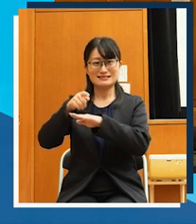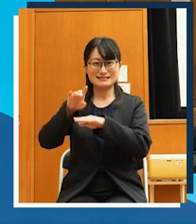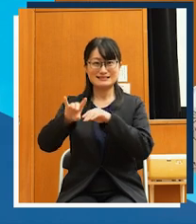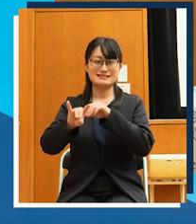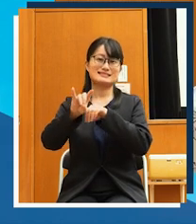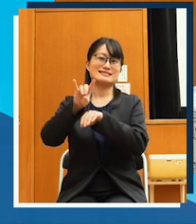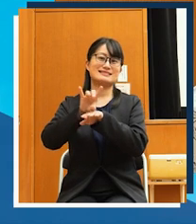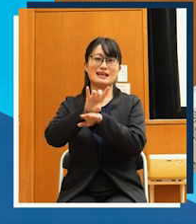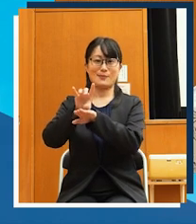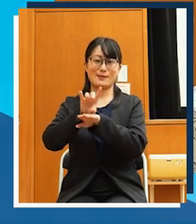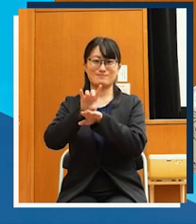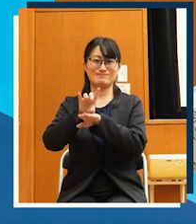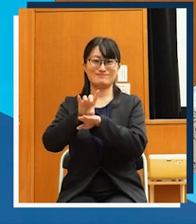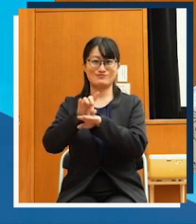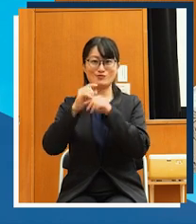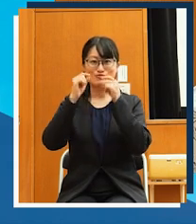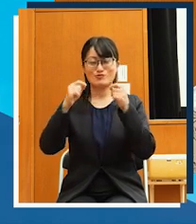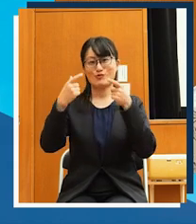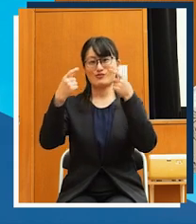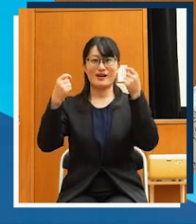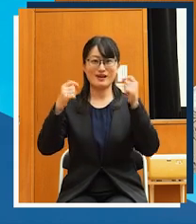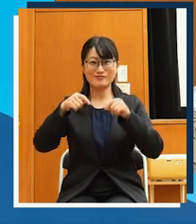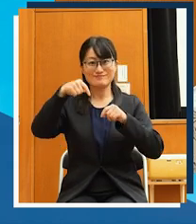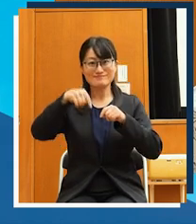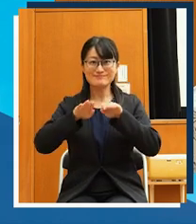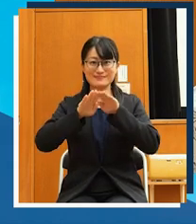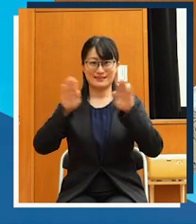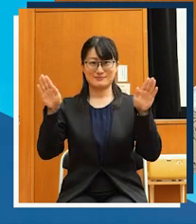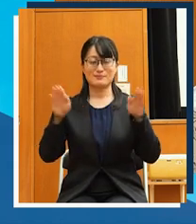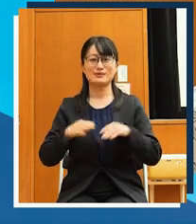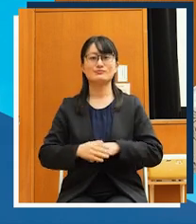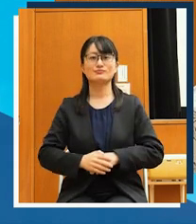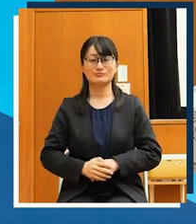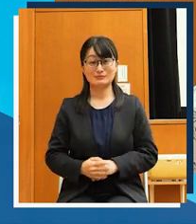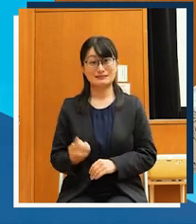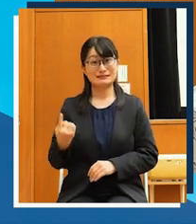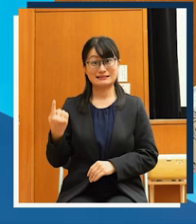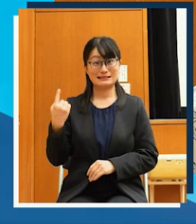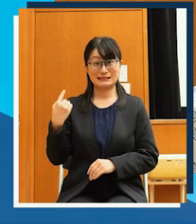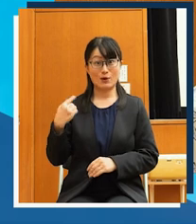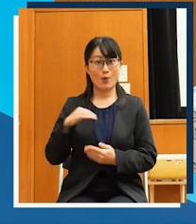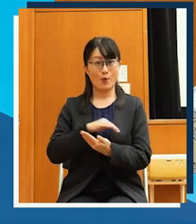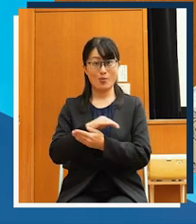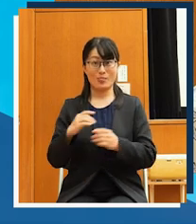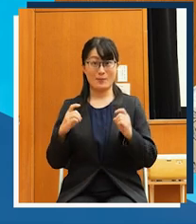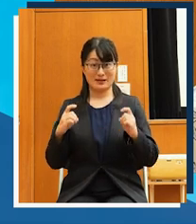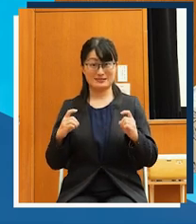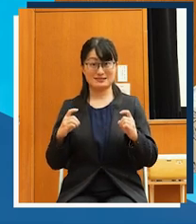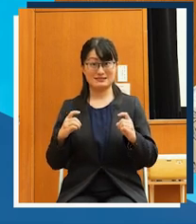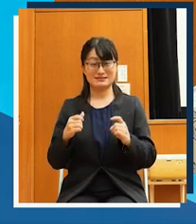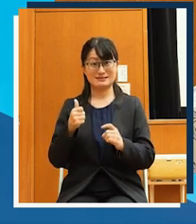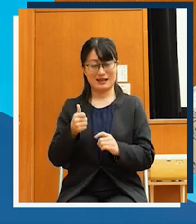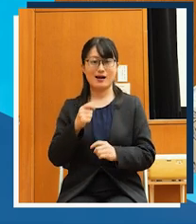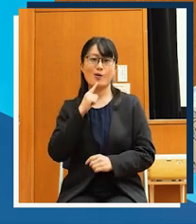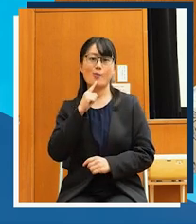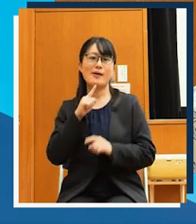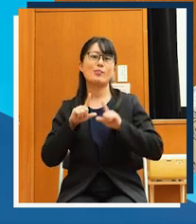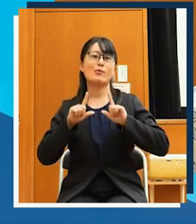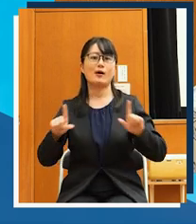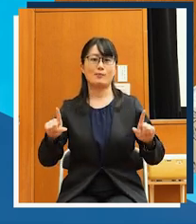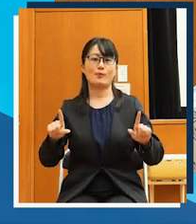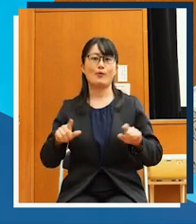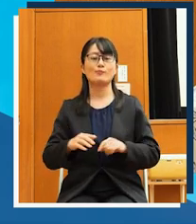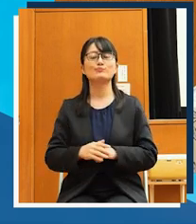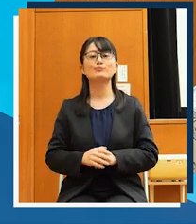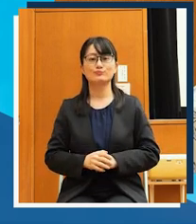いたします昨日沖縄県知事の玉木デニーさんはコメントを発表しています